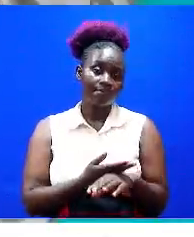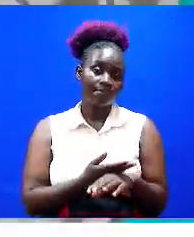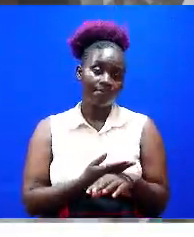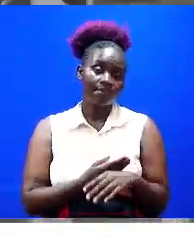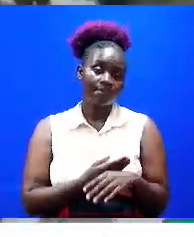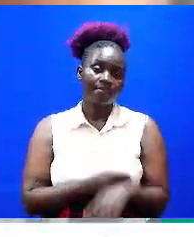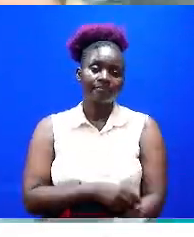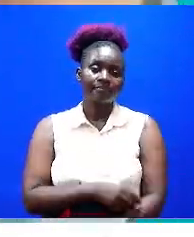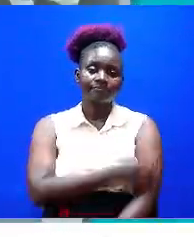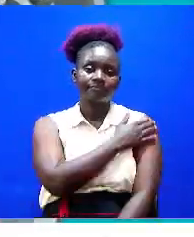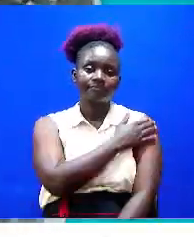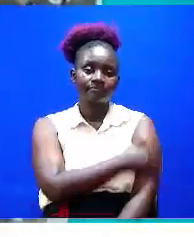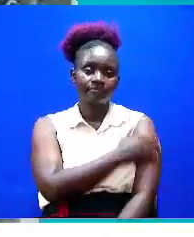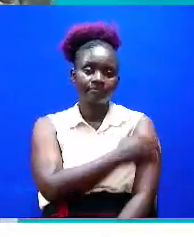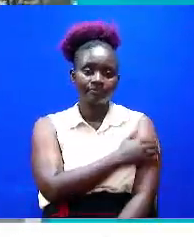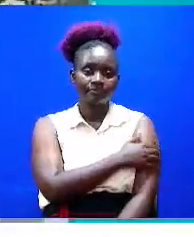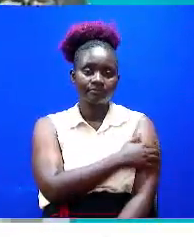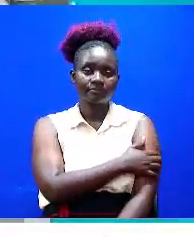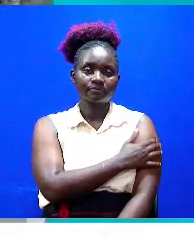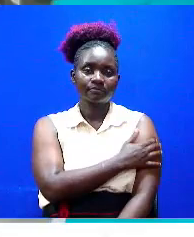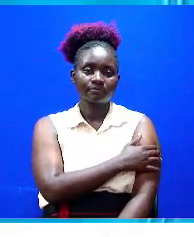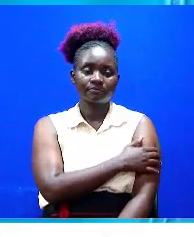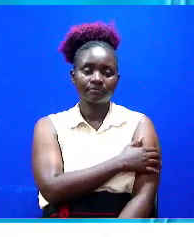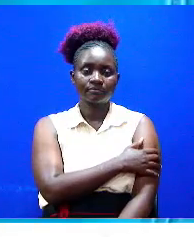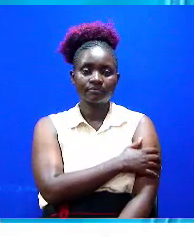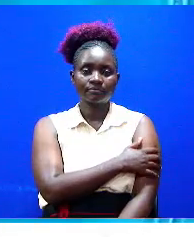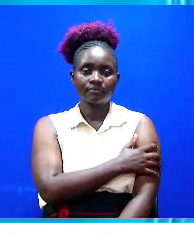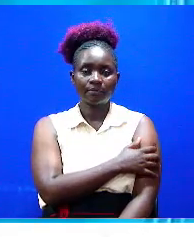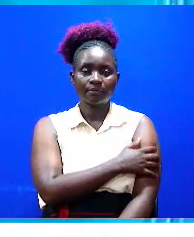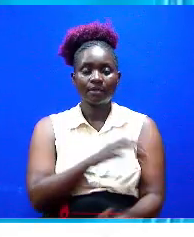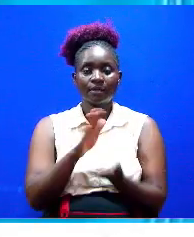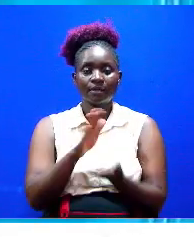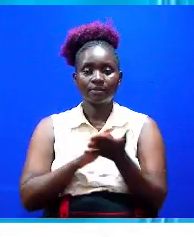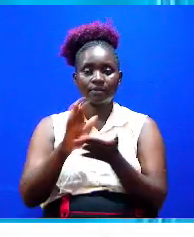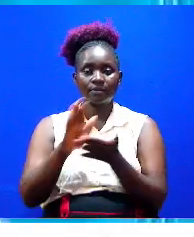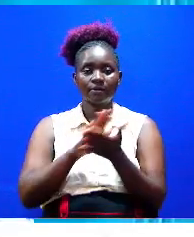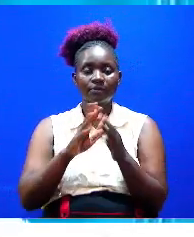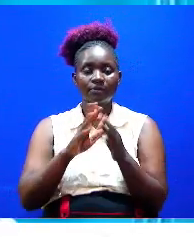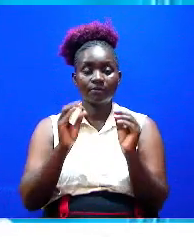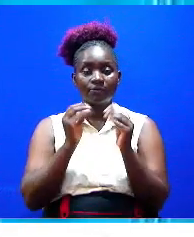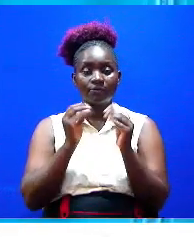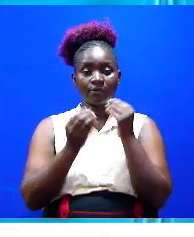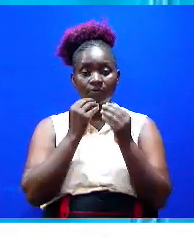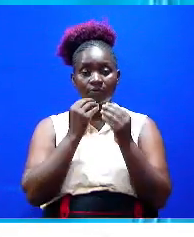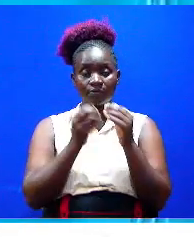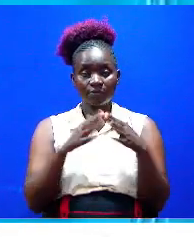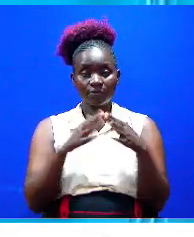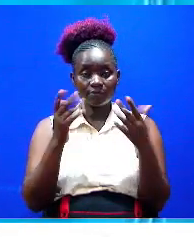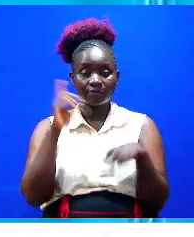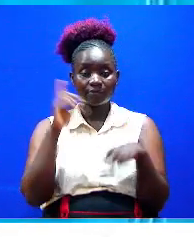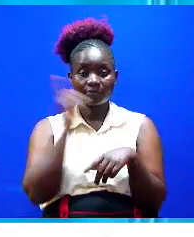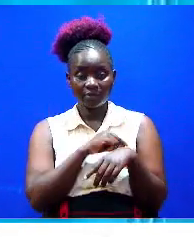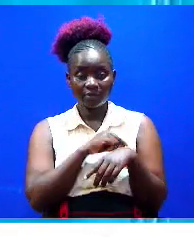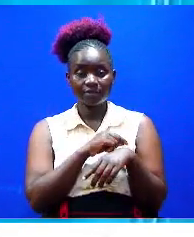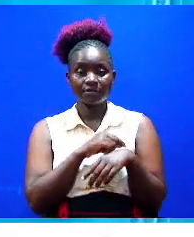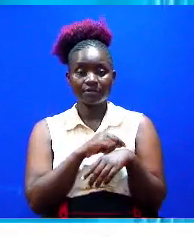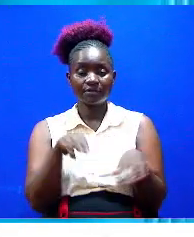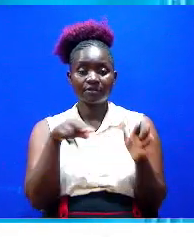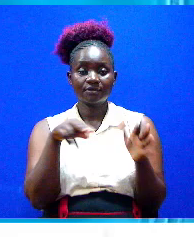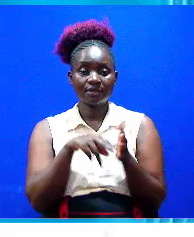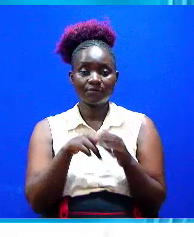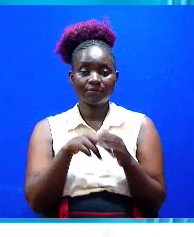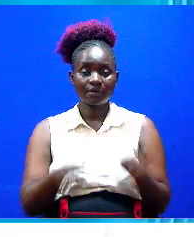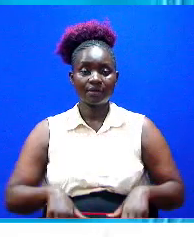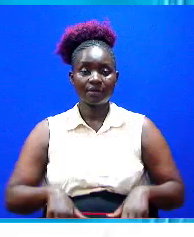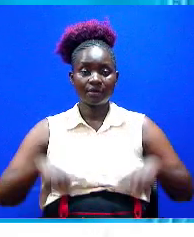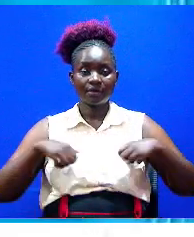Na mwaka hii mavuno itarudi chini kabisa. Ndujiko nyore ndaga kwa siti nyangabuchi ya toli hile wano tote ni inetore moe. Na